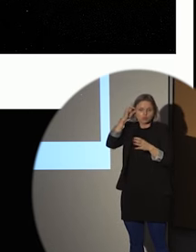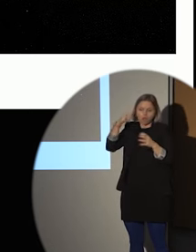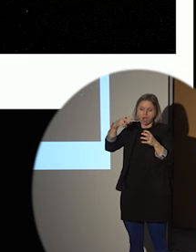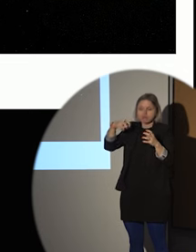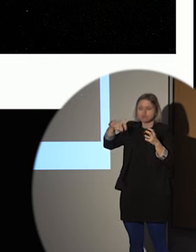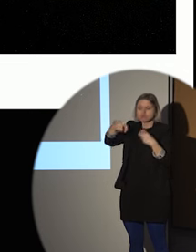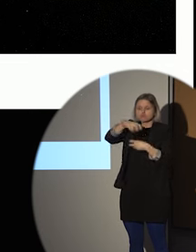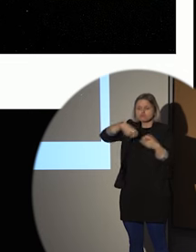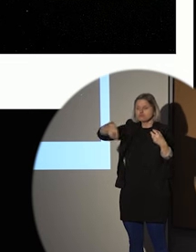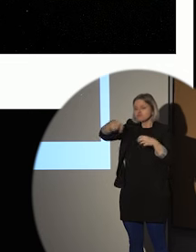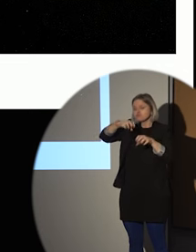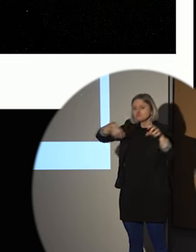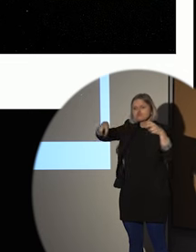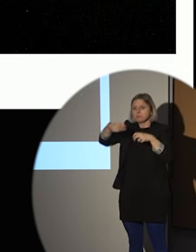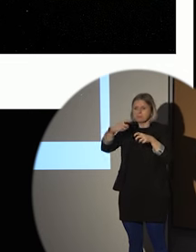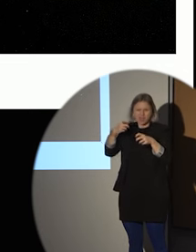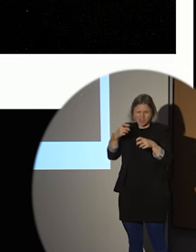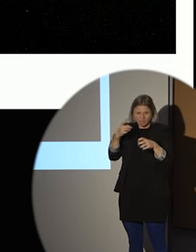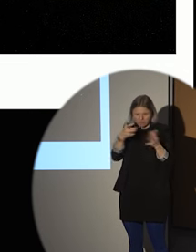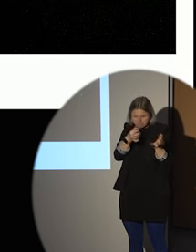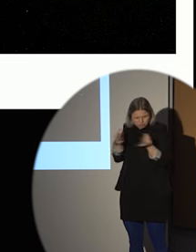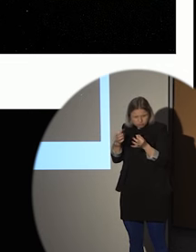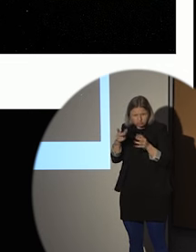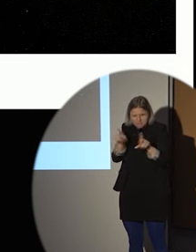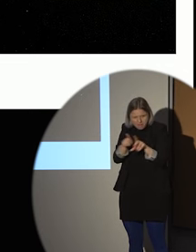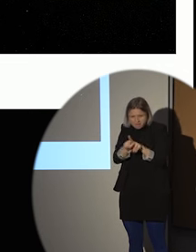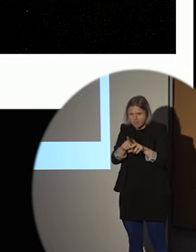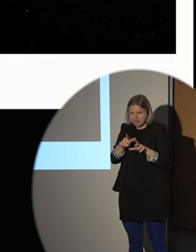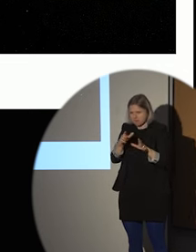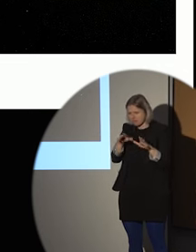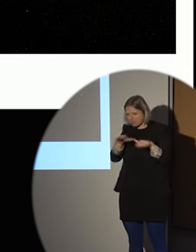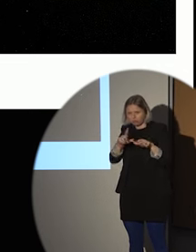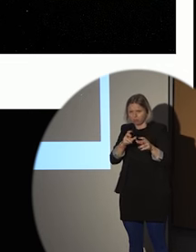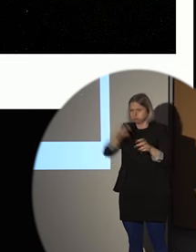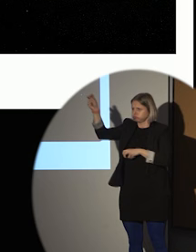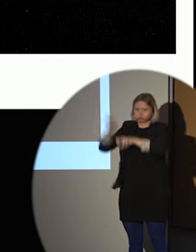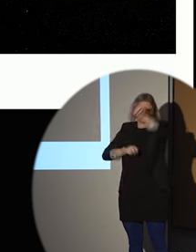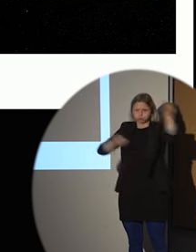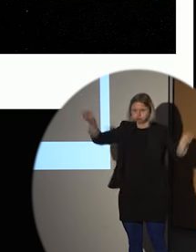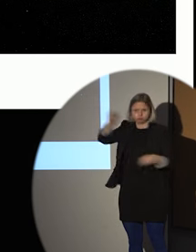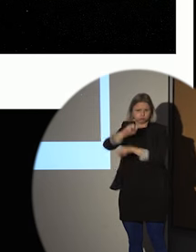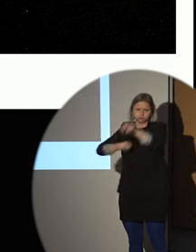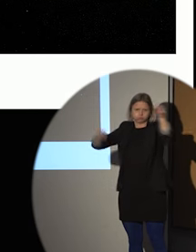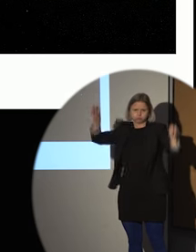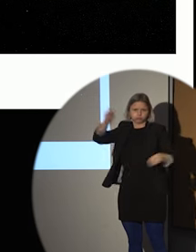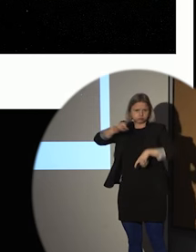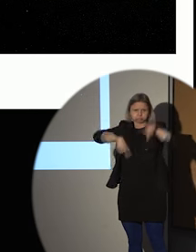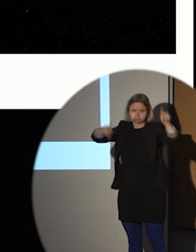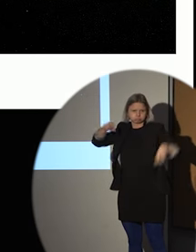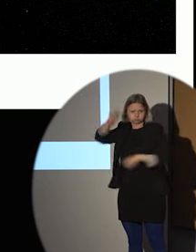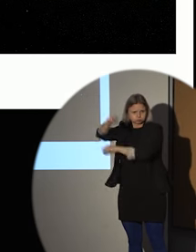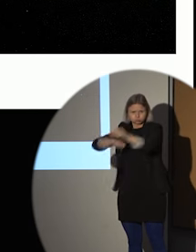aléatoires, c'est-à-dire qu'ils vont dans tous les sens. Ils bougent absolument dans tous les sens. On dit que le bulbe, comme une galaxie